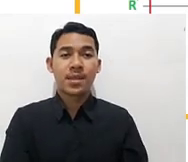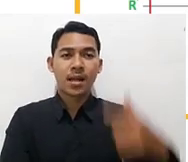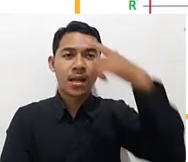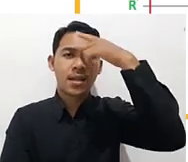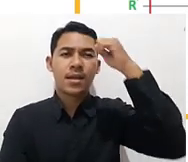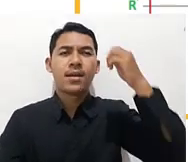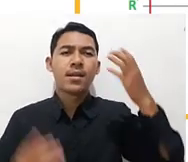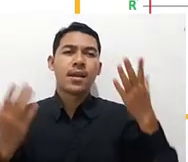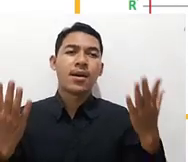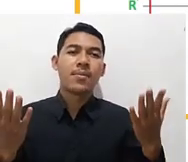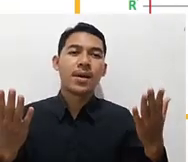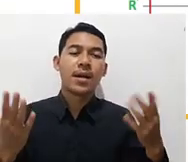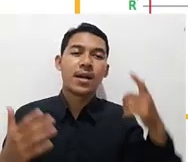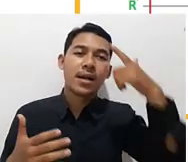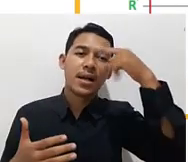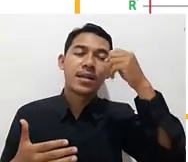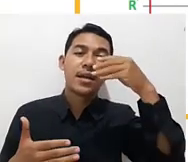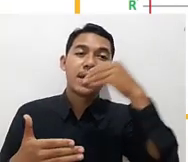kenapa? Karena